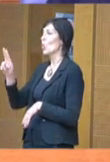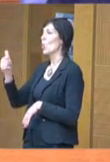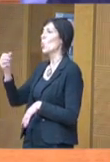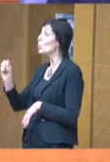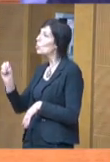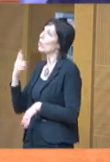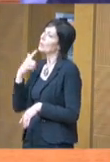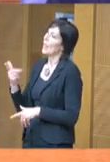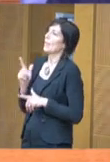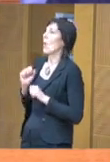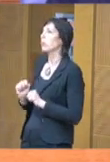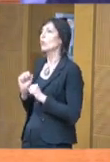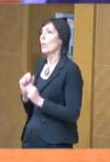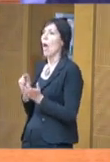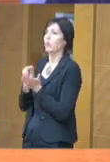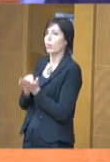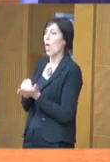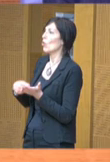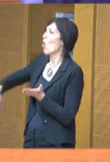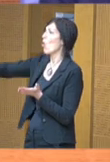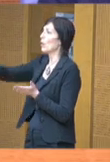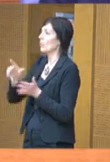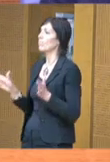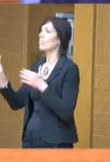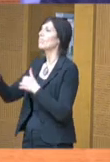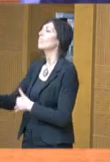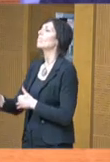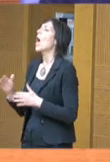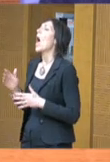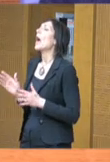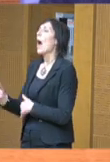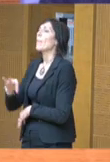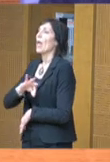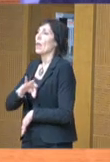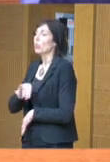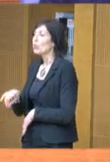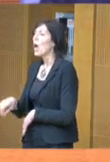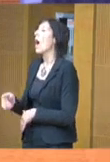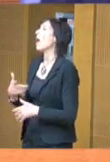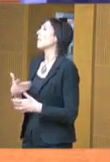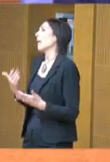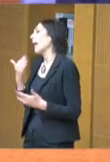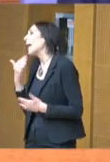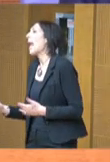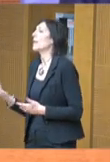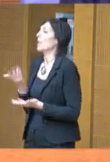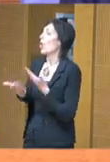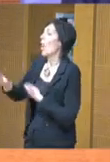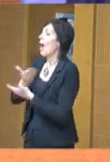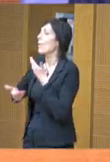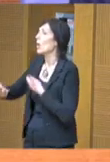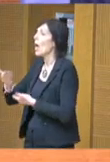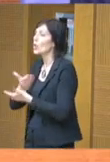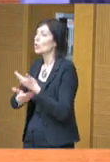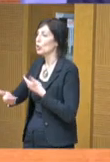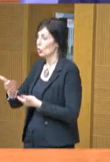prenotare questa bellissima sala della Camera dei Deputati e naturalmente un grazie alla collaborazione che avremo